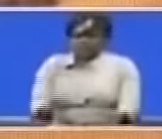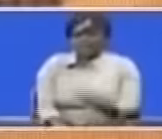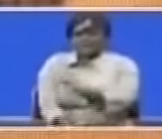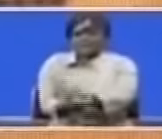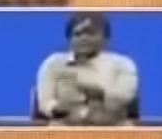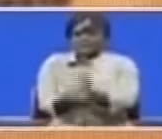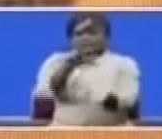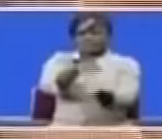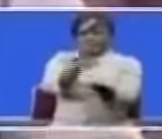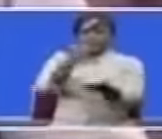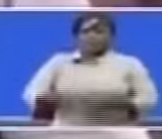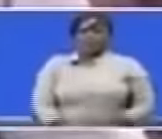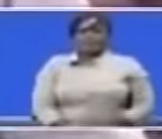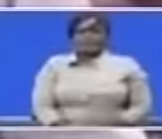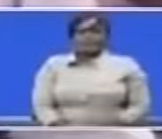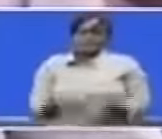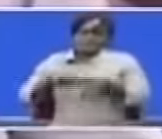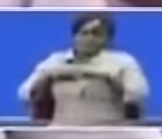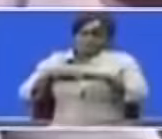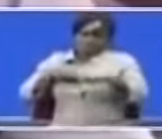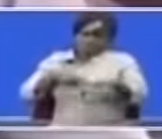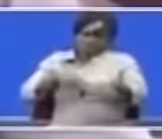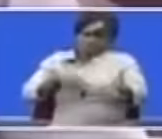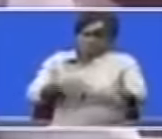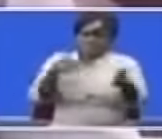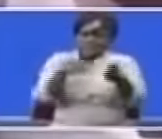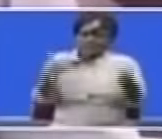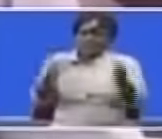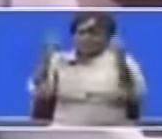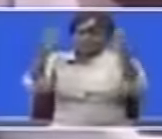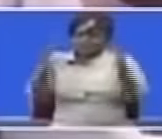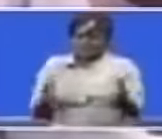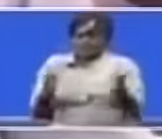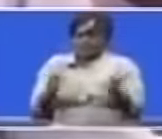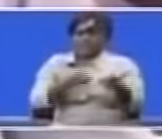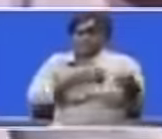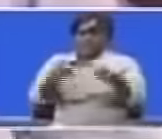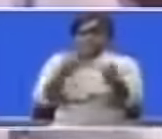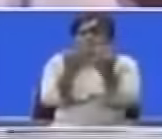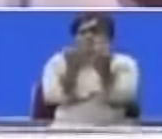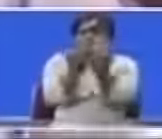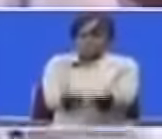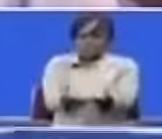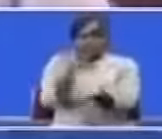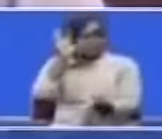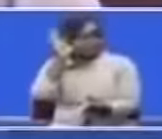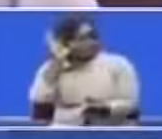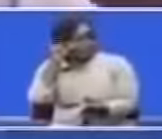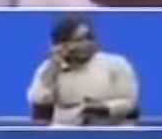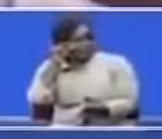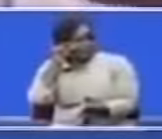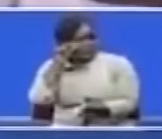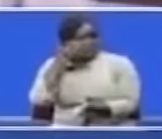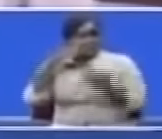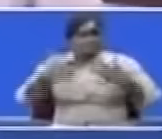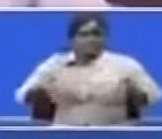zaidi. Ni msongamano ambao umetatiza pakubwa shughuli katika kisiwa cha Mombasa na maeneo ya Likoni,